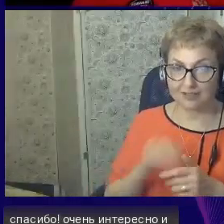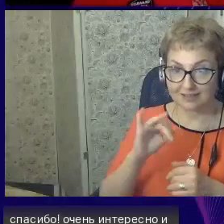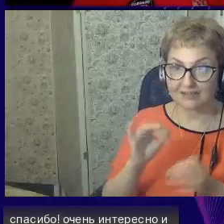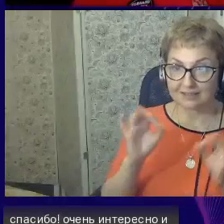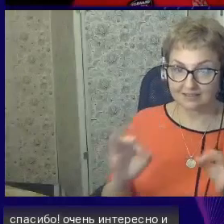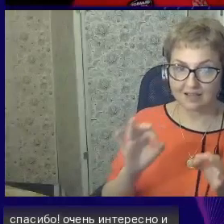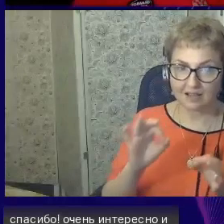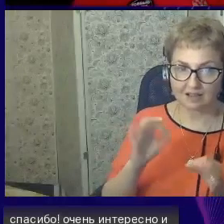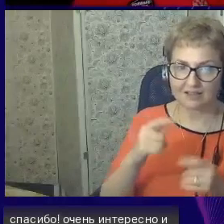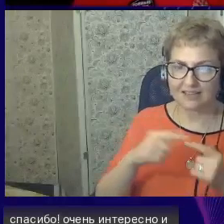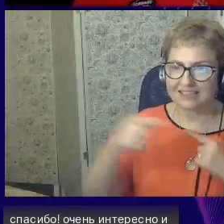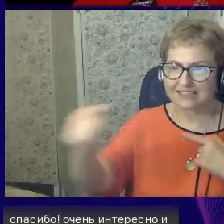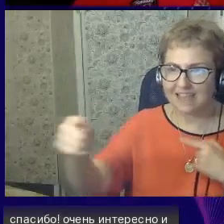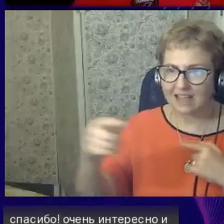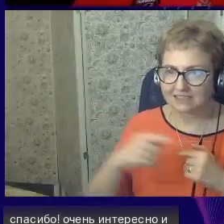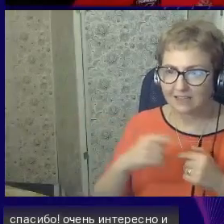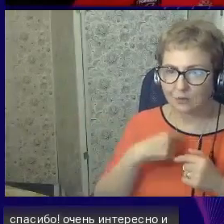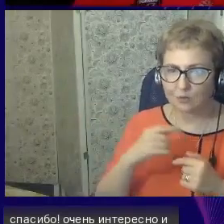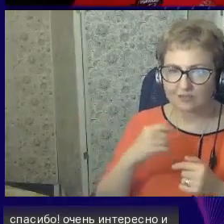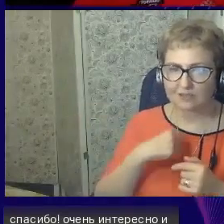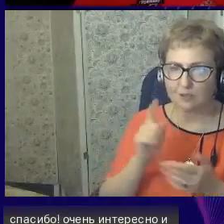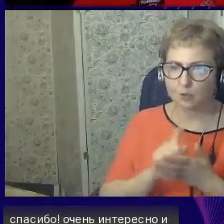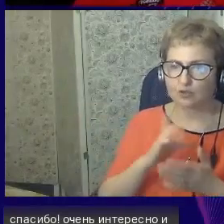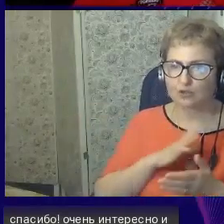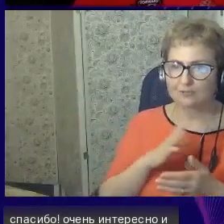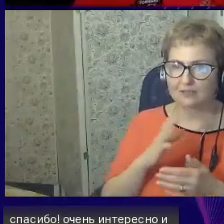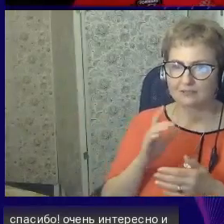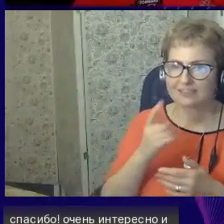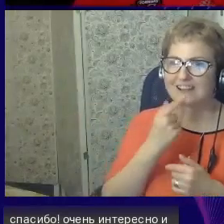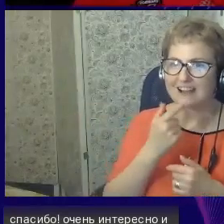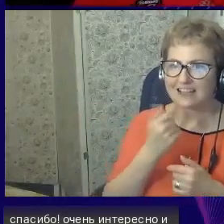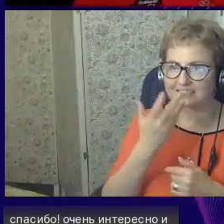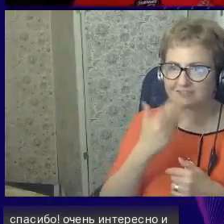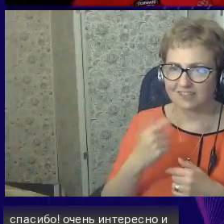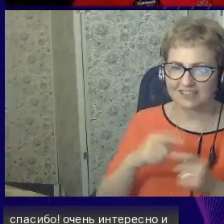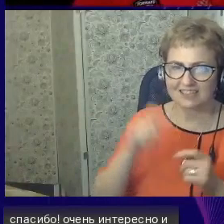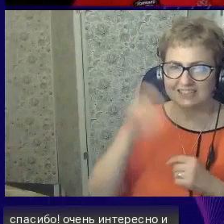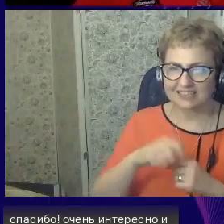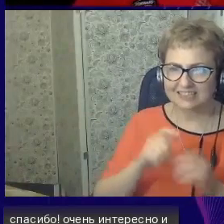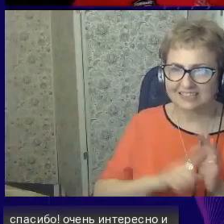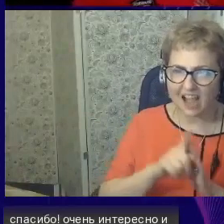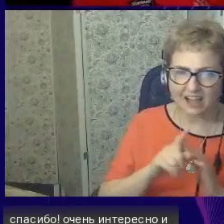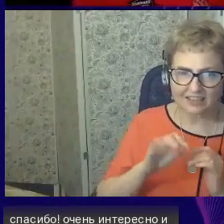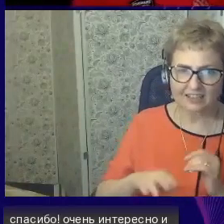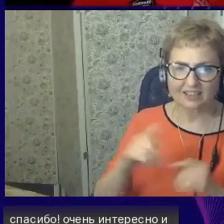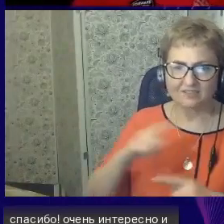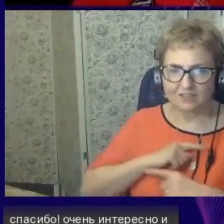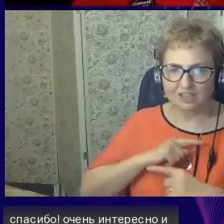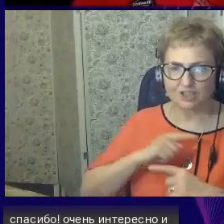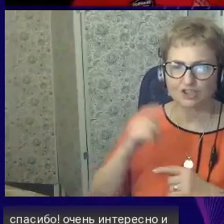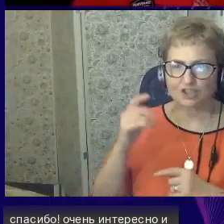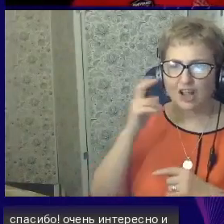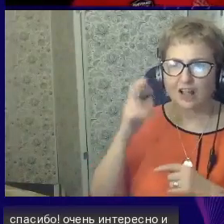Ну, естественно, обозначение дистанции у нас есть. Это у нас должен быть красным цветом. Это старт, финиш, контрольные пункты, через